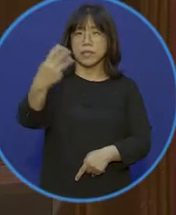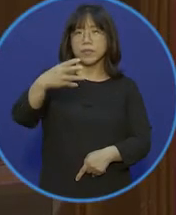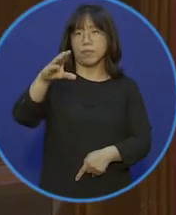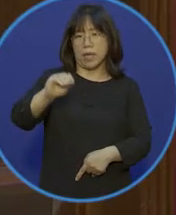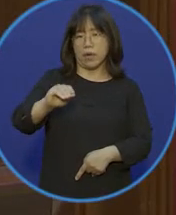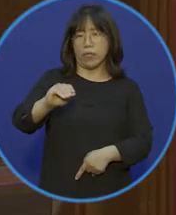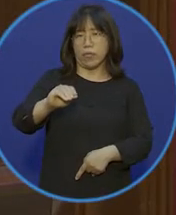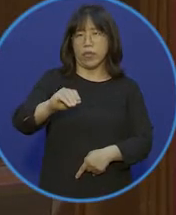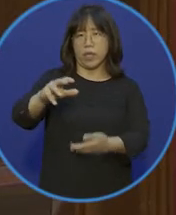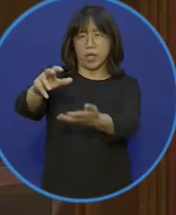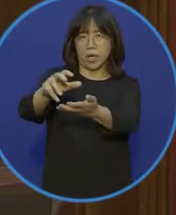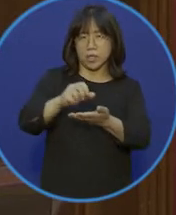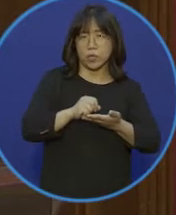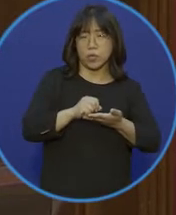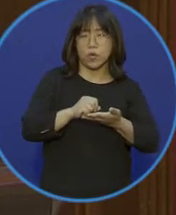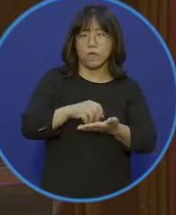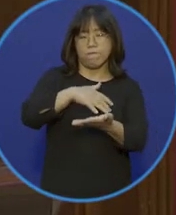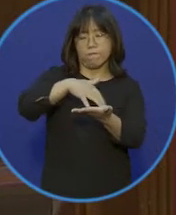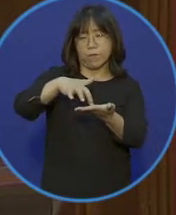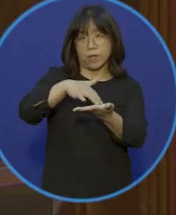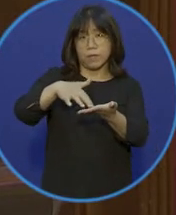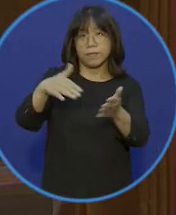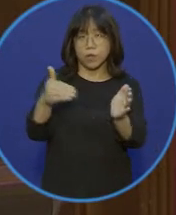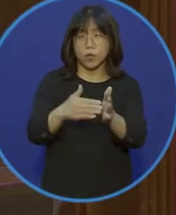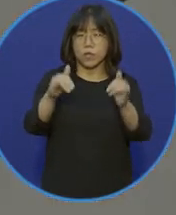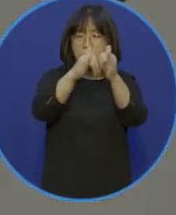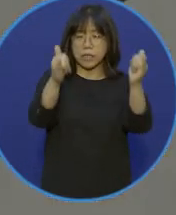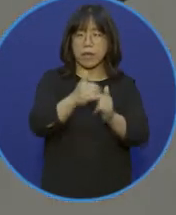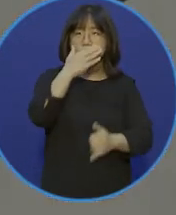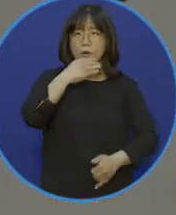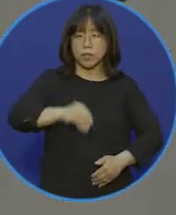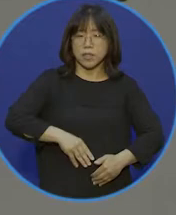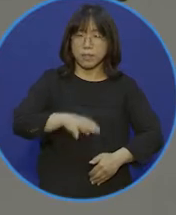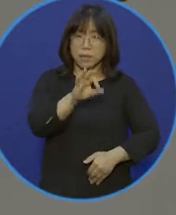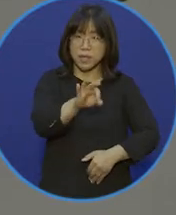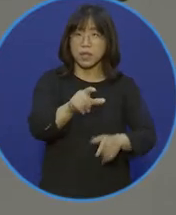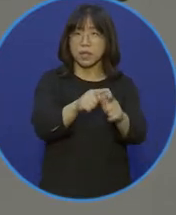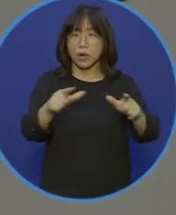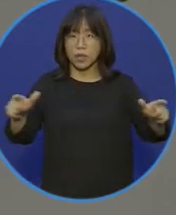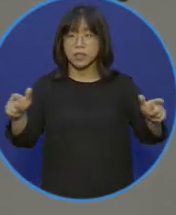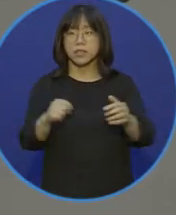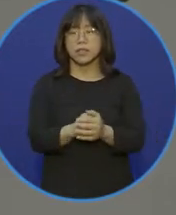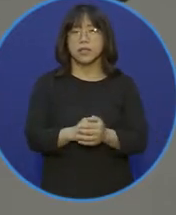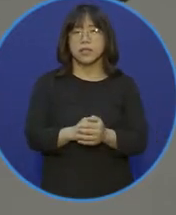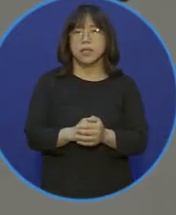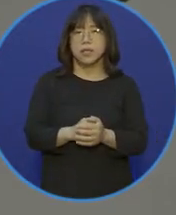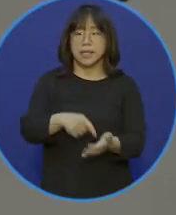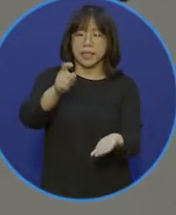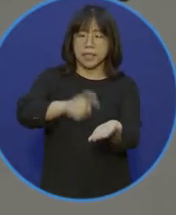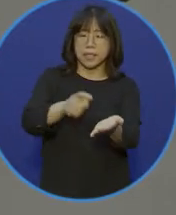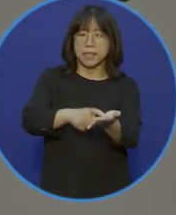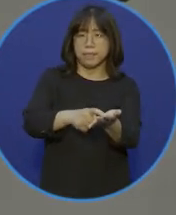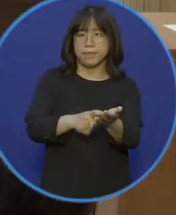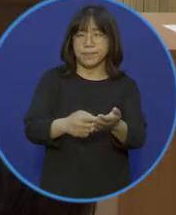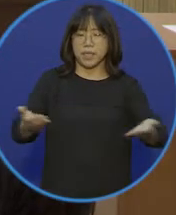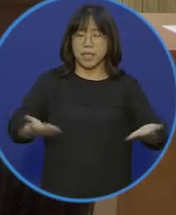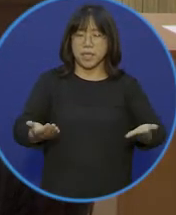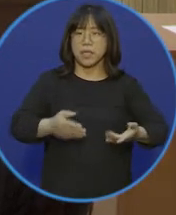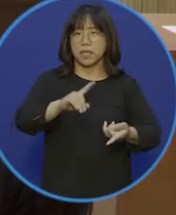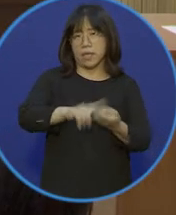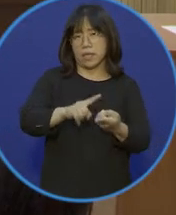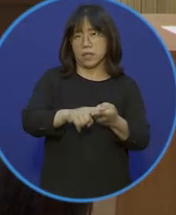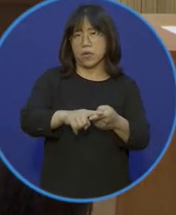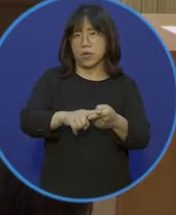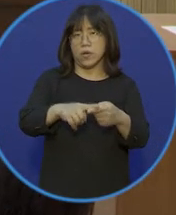원의 세출 예산을 감액해 마련했으며 사회복지비 및 보조금 반환금 등 법정 필수 경비와